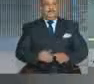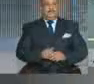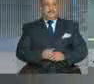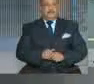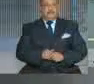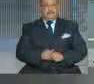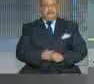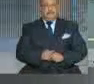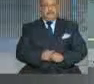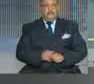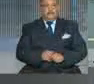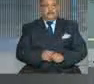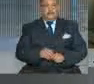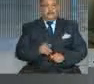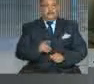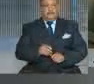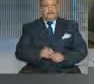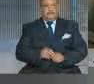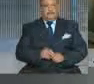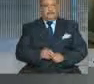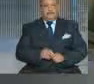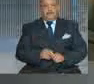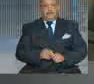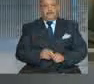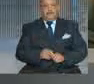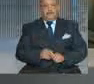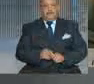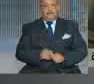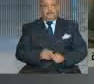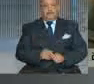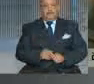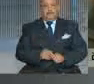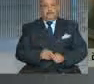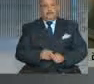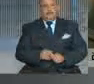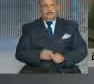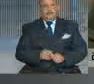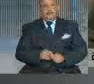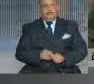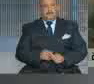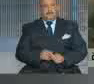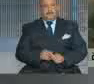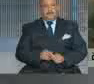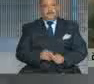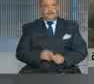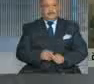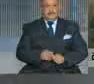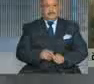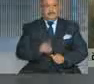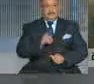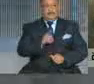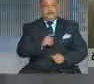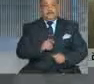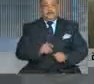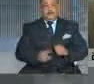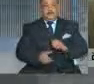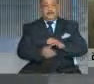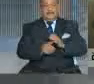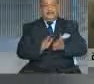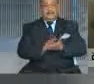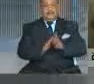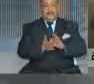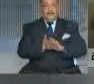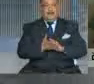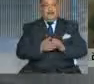للملاكمة. ضمن دورة المرحوم علي السندي بالتعاون مع جمعية رابطة جنوب